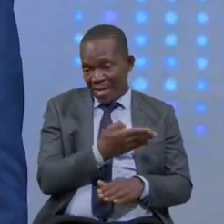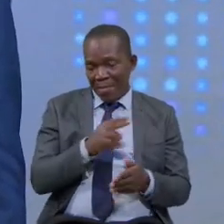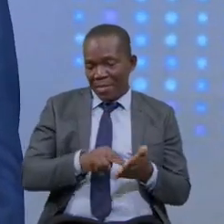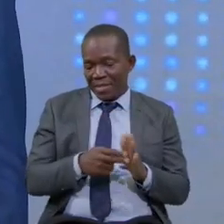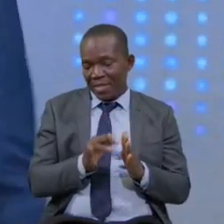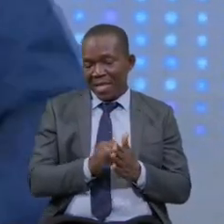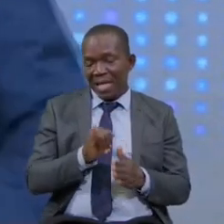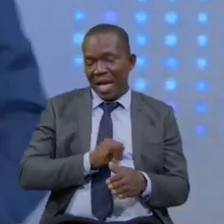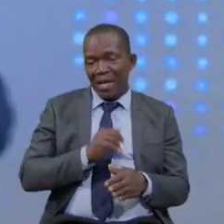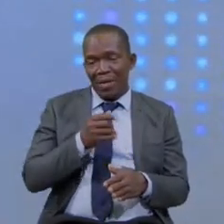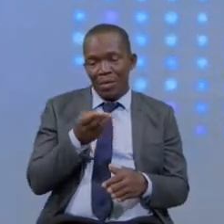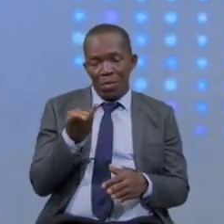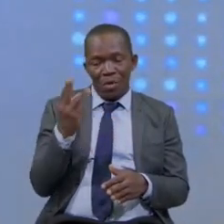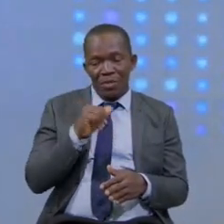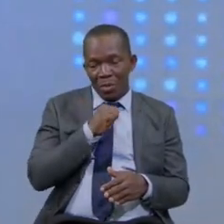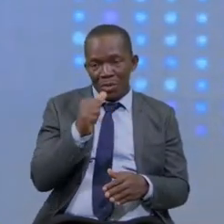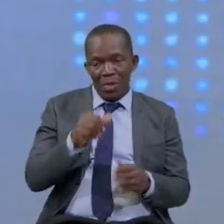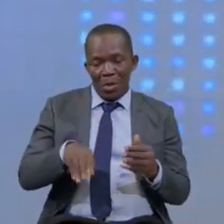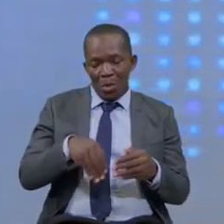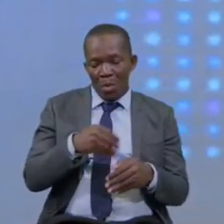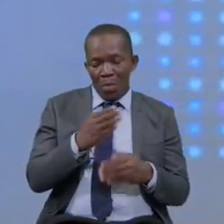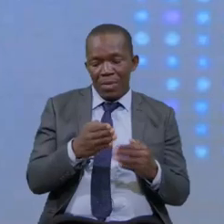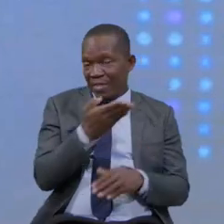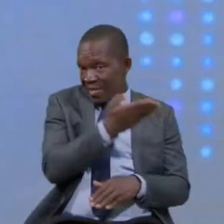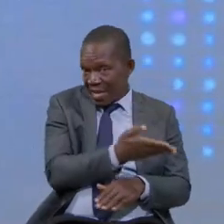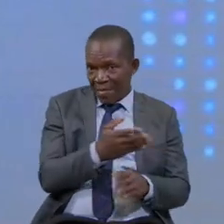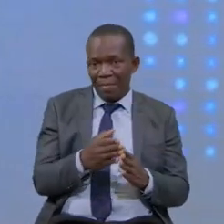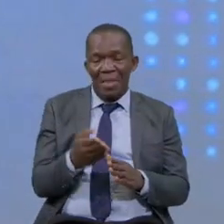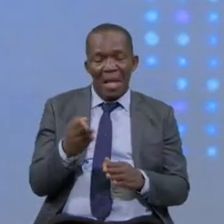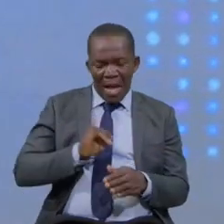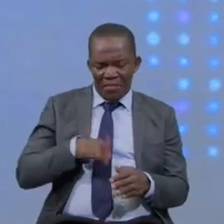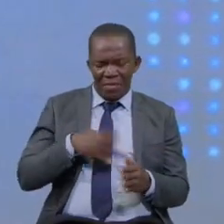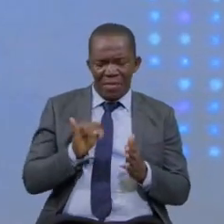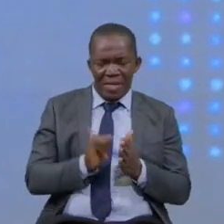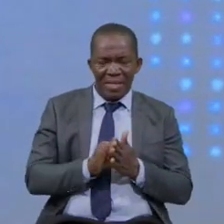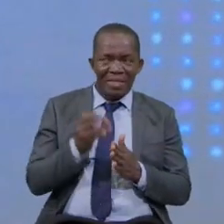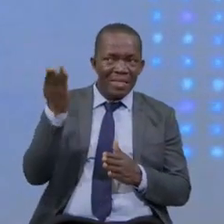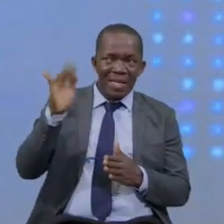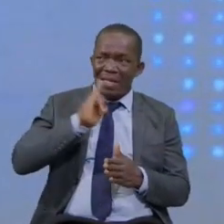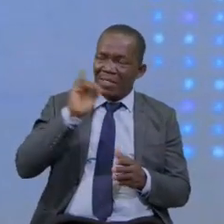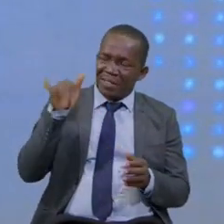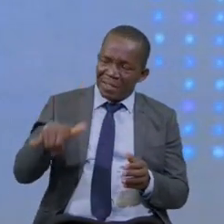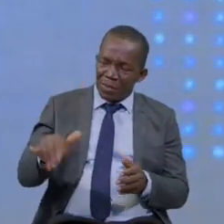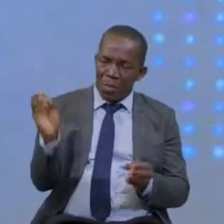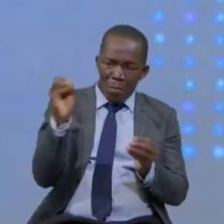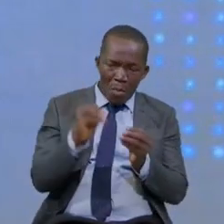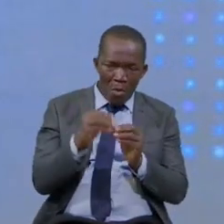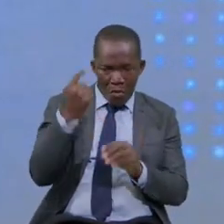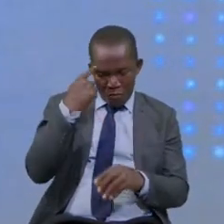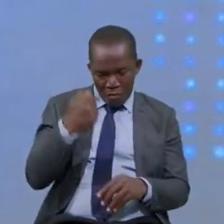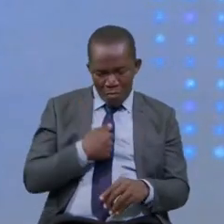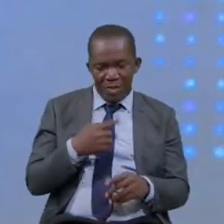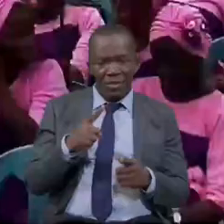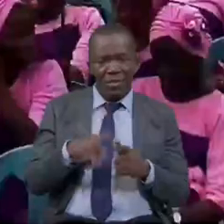chose pour moi à obtenir du ciel. J'ai le salut parfait. J'ai la sanctification parfaite.